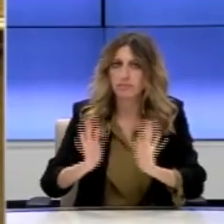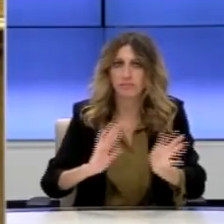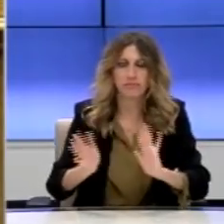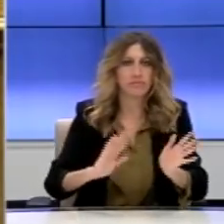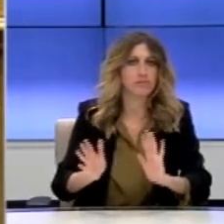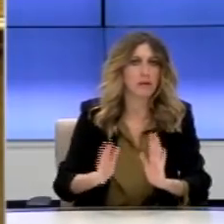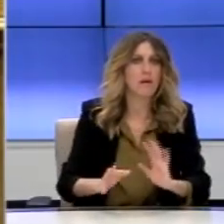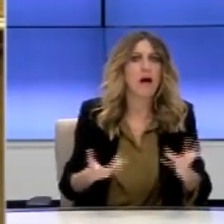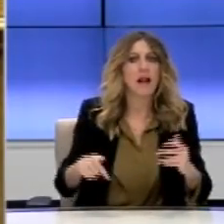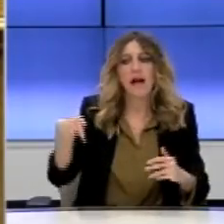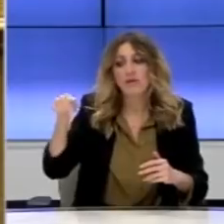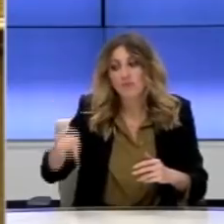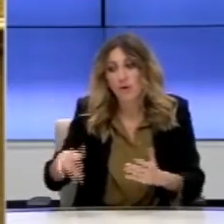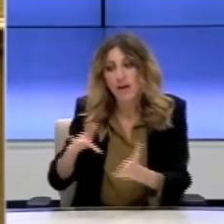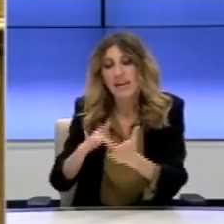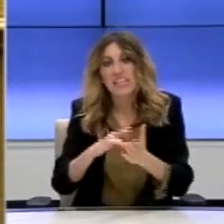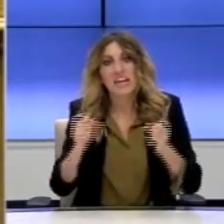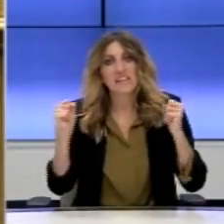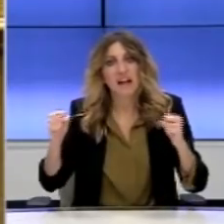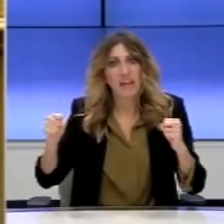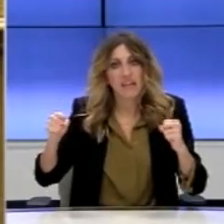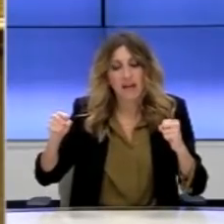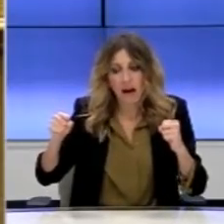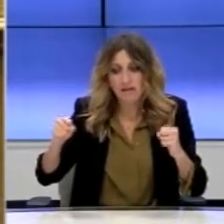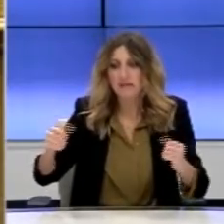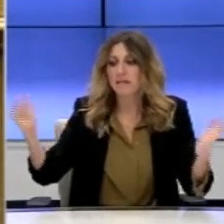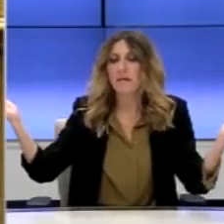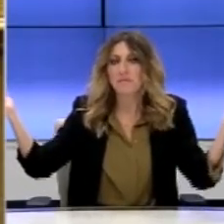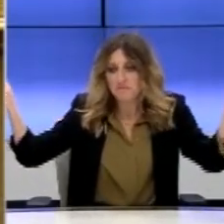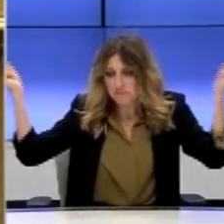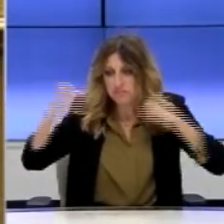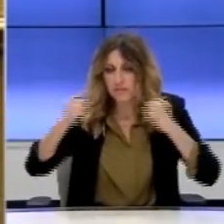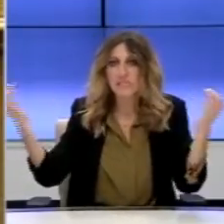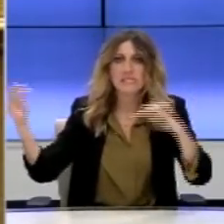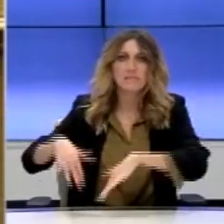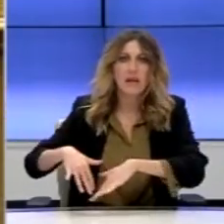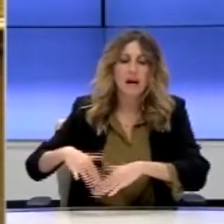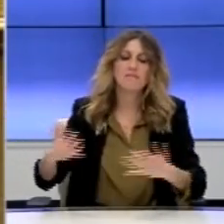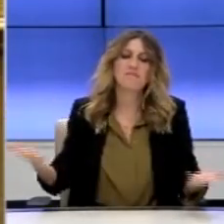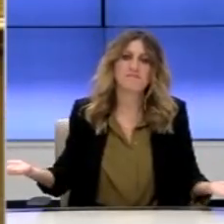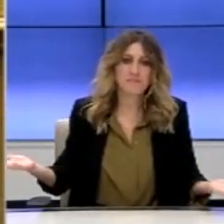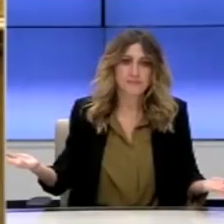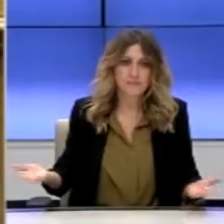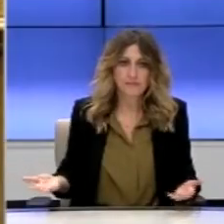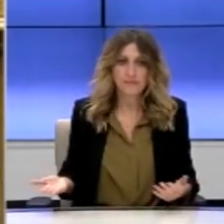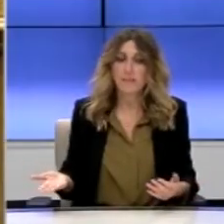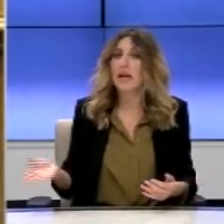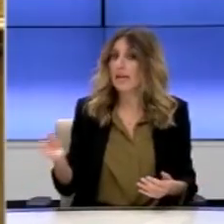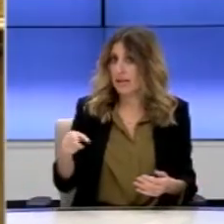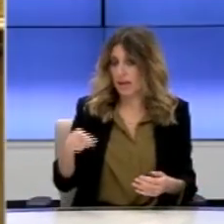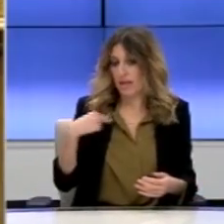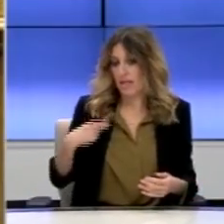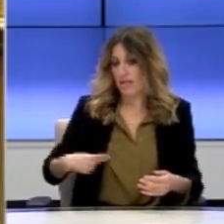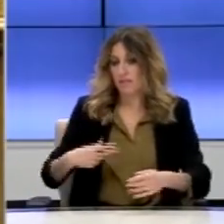πιο ορατή αυτούς τους μήνες της πανδημίας, όπου το σύστημα υγείας έχει μετατραπεί σε